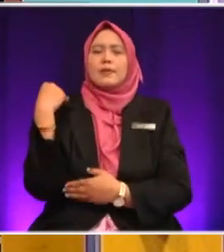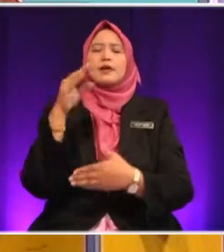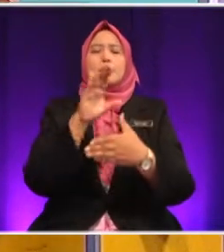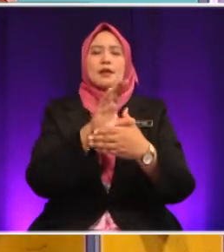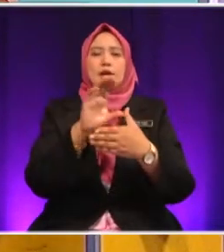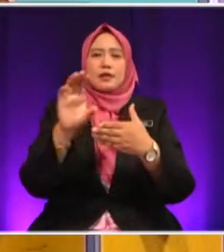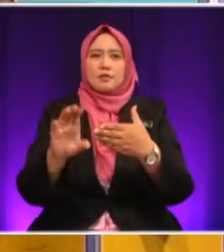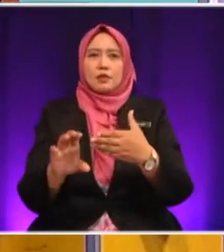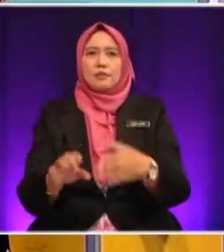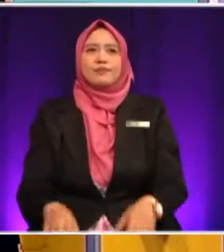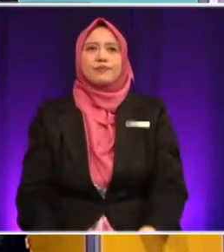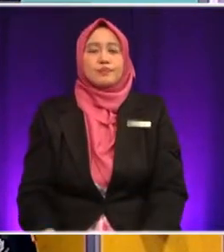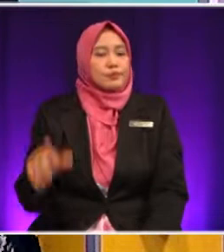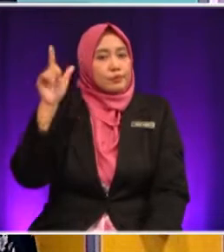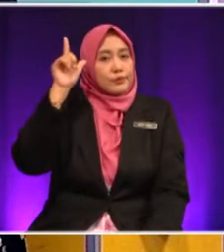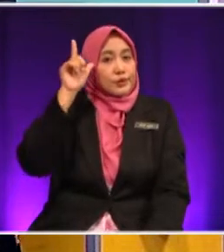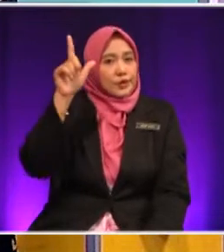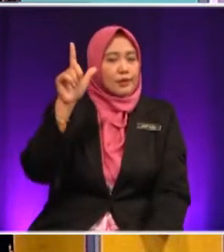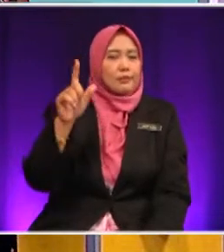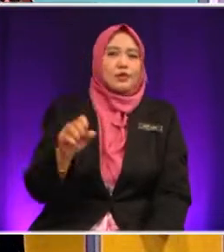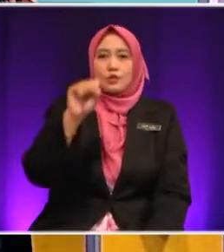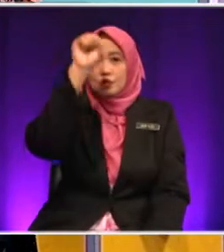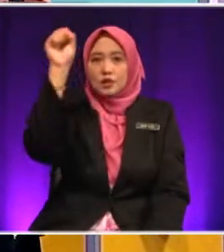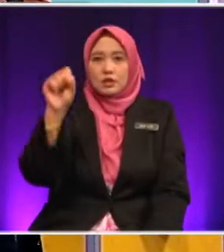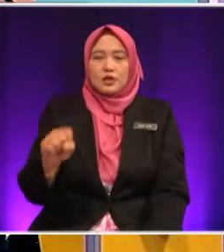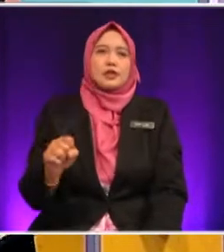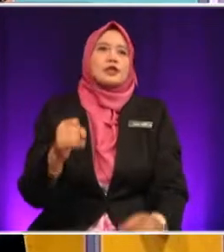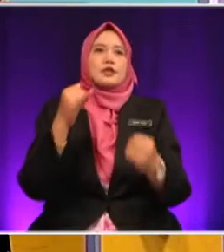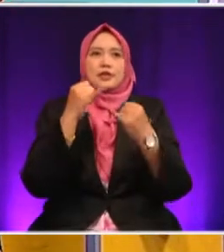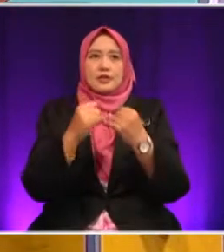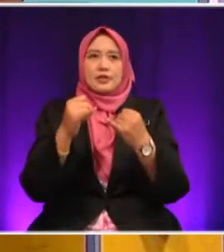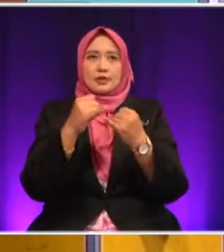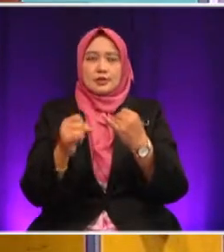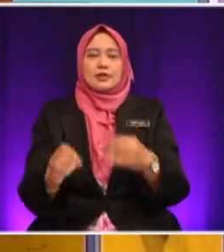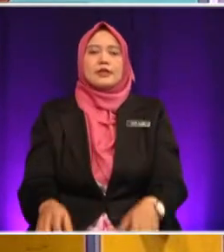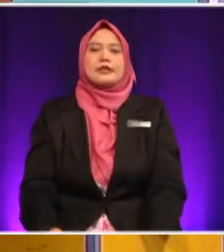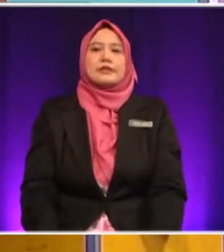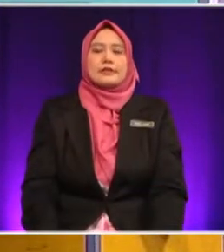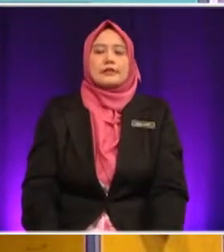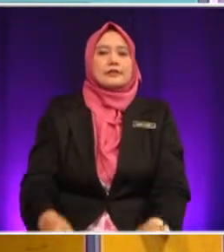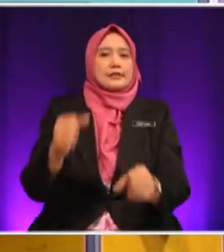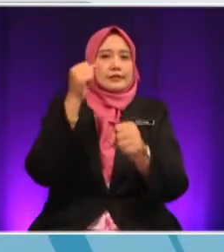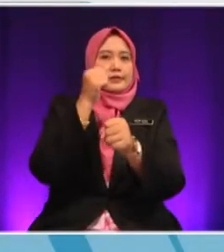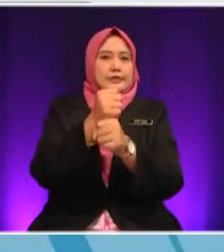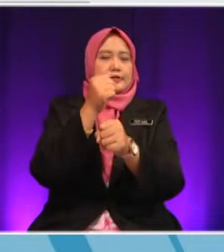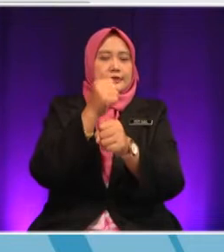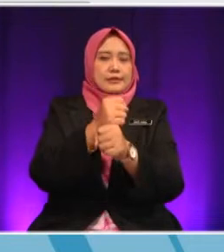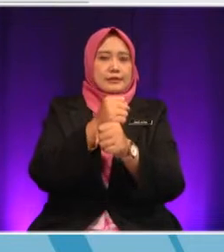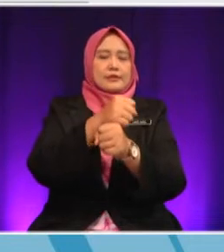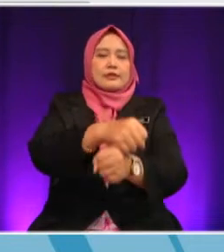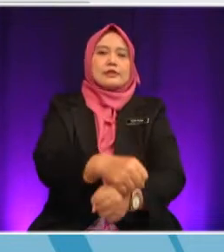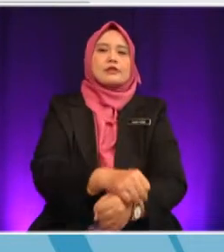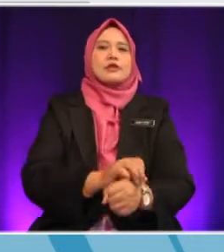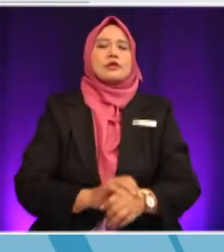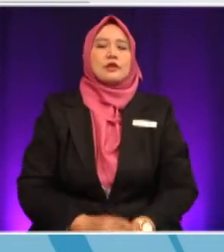berikut adalah kejaya dalam bidang perkomputeran pernah dengar tak berdaya ini antara kejadiannya ialah a the ih Juli the system